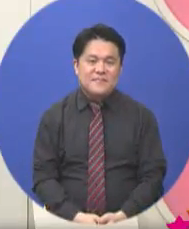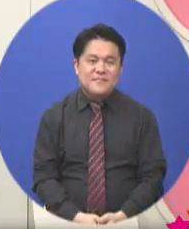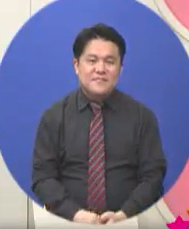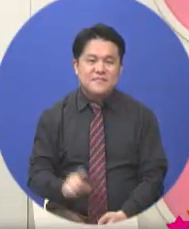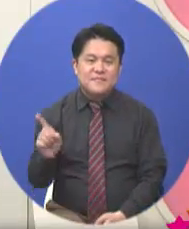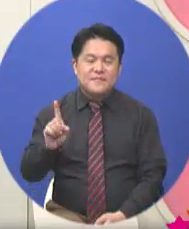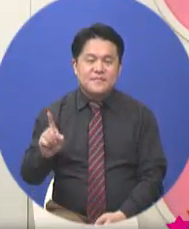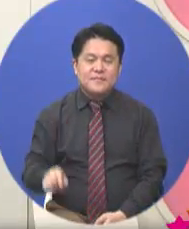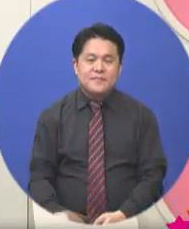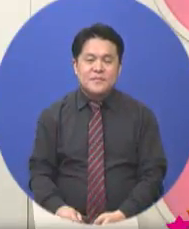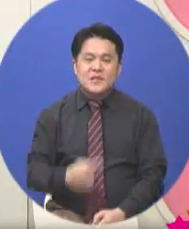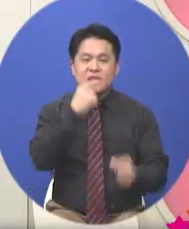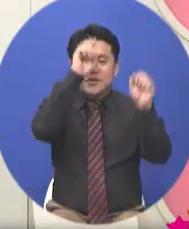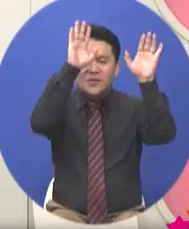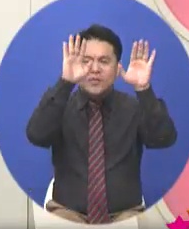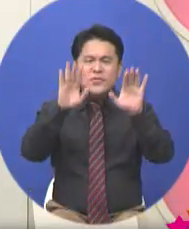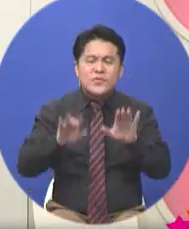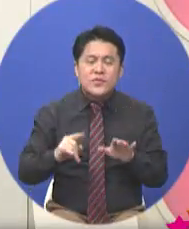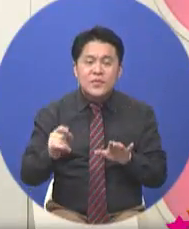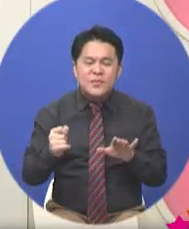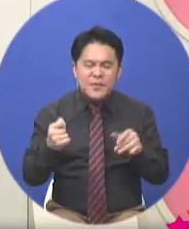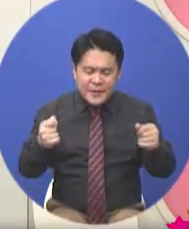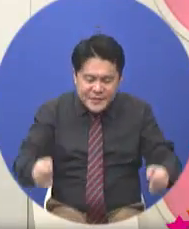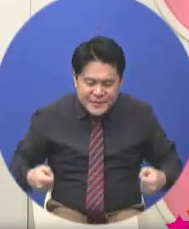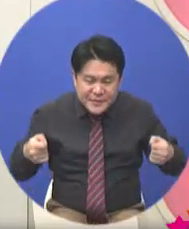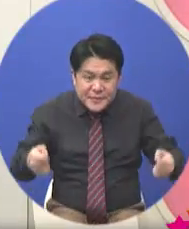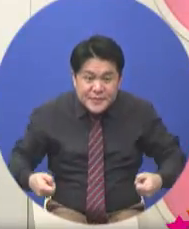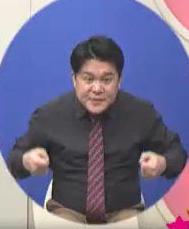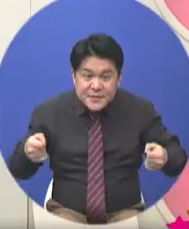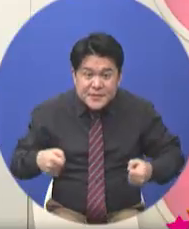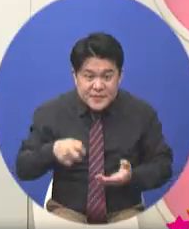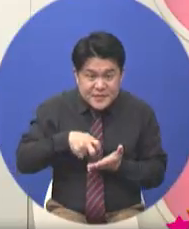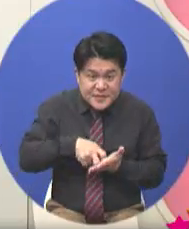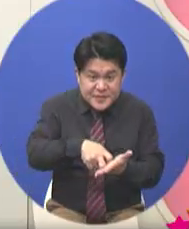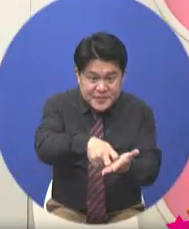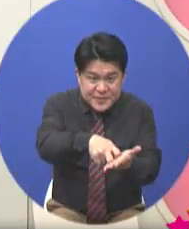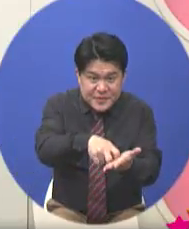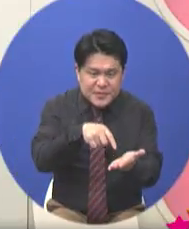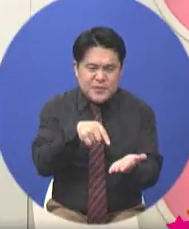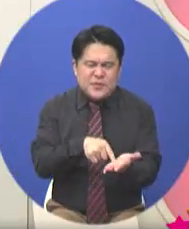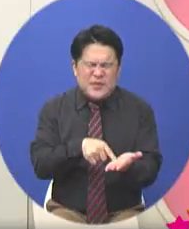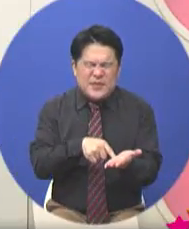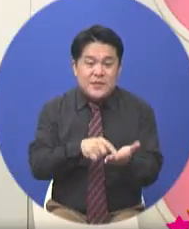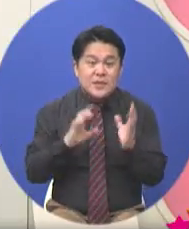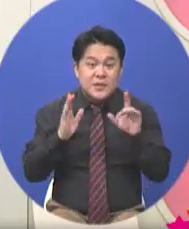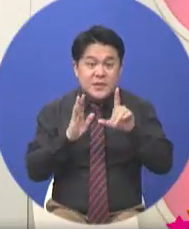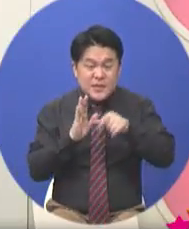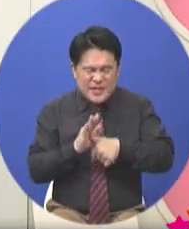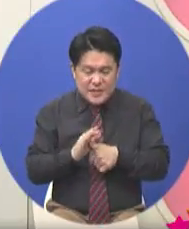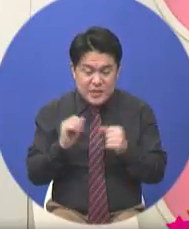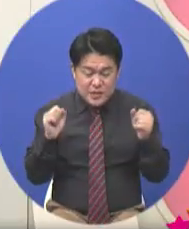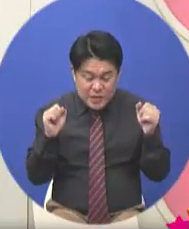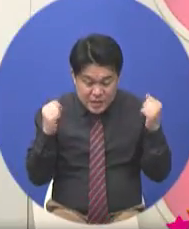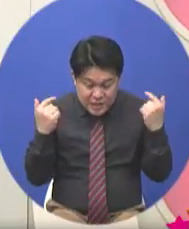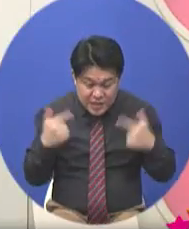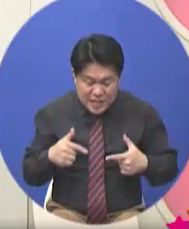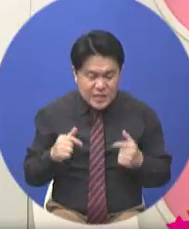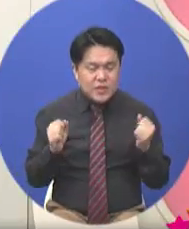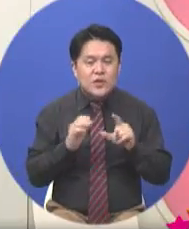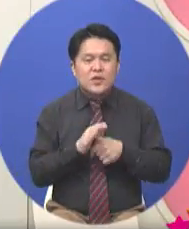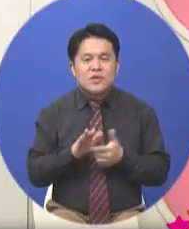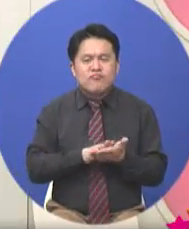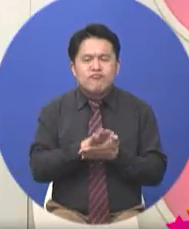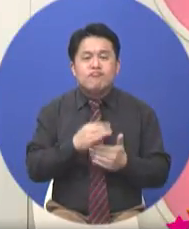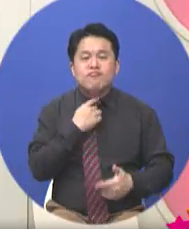문제 드릴게요. 눈썰매는 어린 시절에 빼놓을 수 없는 겨울놀이 중 하나였죠. 눈이